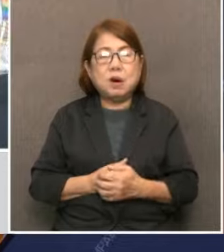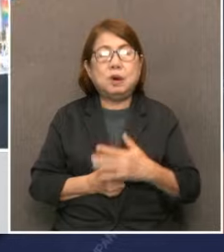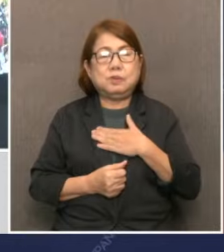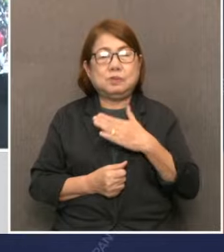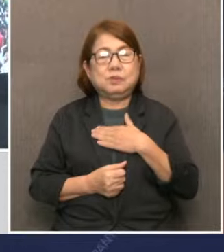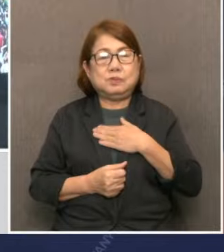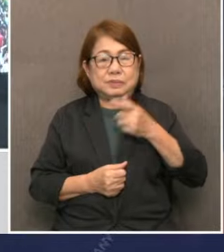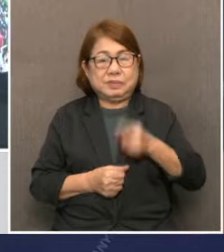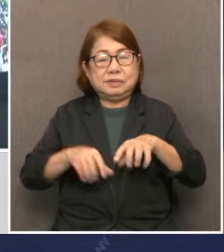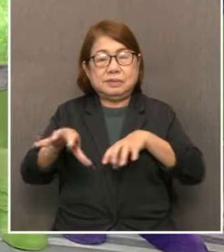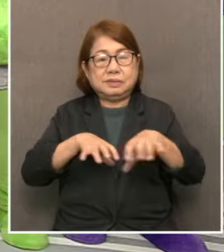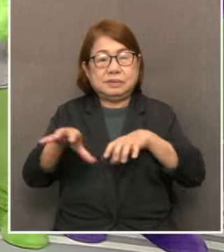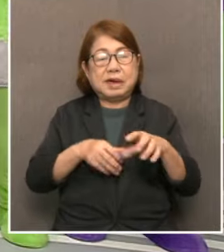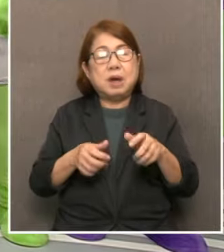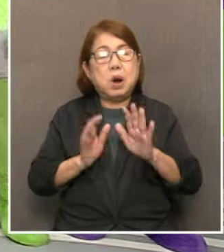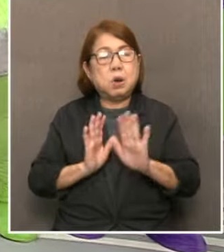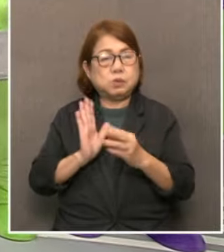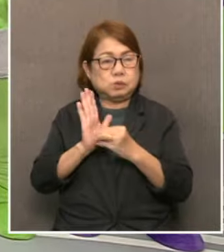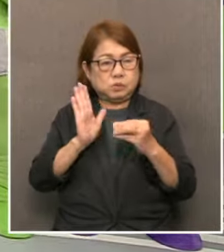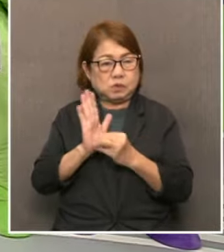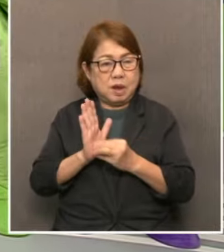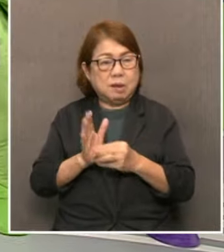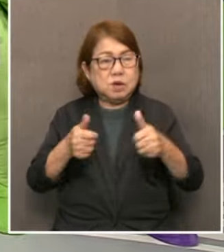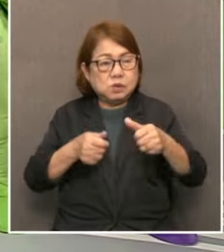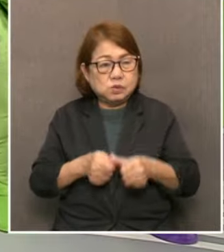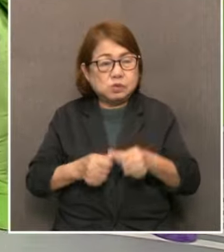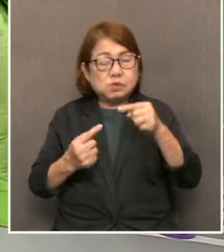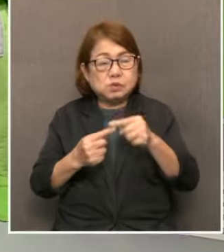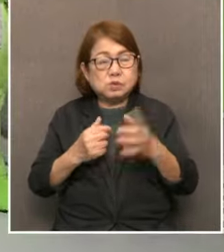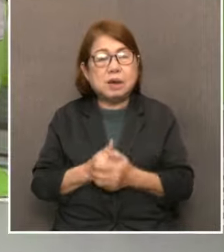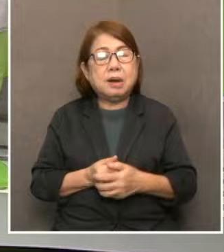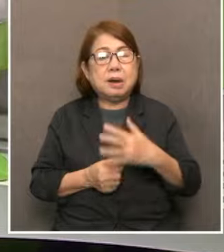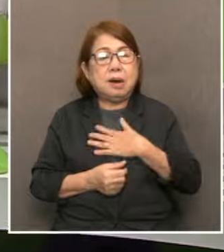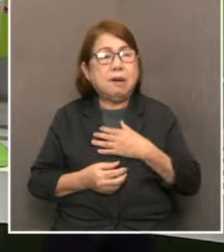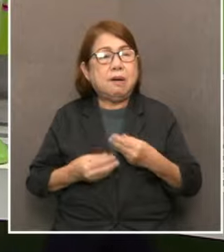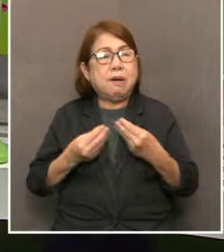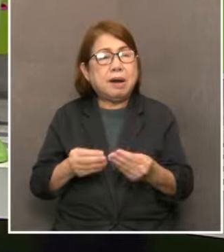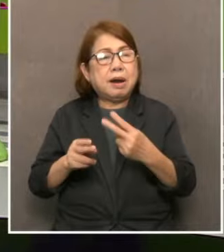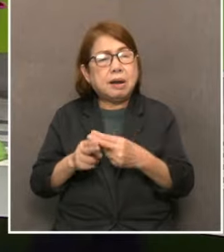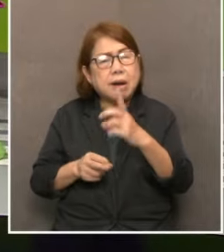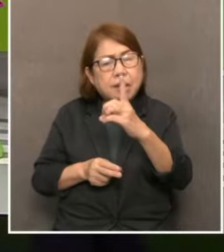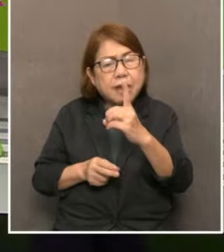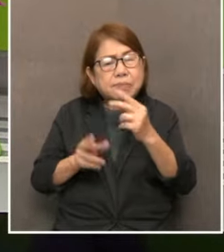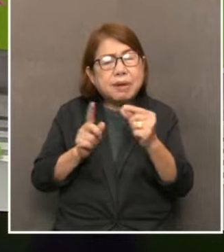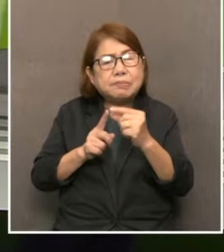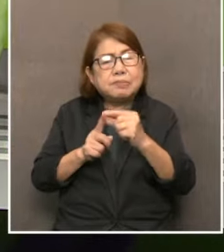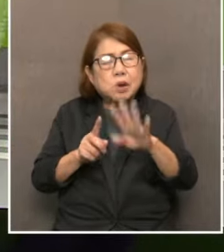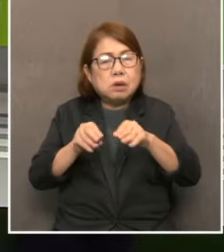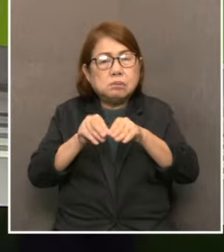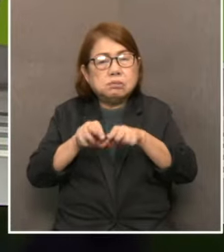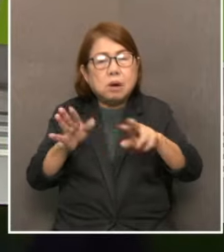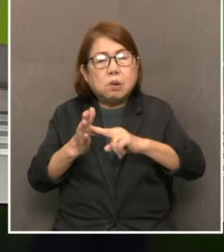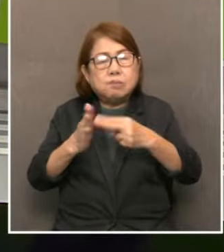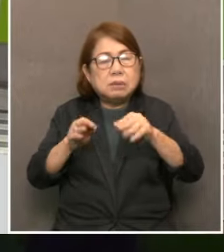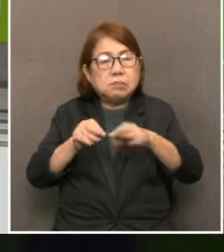ในงานเนี้ยมันเป็น Drag Bangkokใช่มั้ยคะแล้วก็อยู่ใน prim monด้วยเพราะฉะนั้นเนี่ยเราก็ขยี้คำว่า Dragออกไปให้มันยิ่งใหญ่มากขึ้นจริงๆแล้วเนี่ยDrag